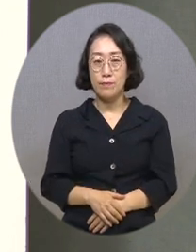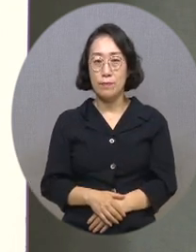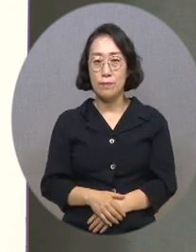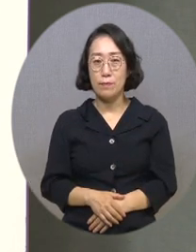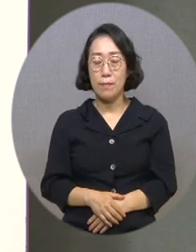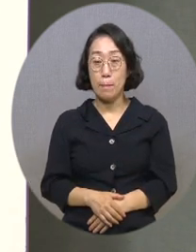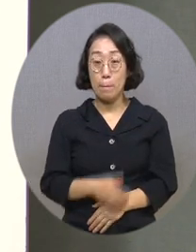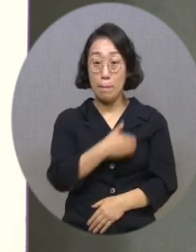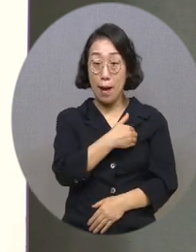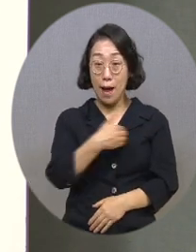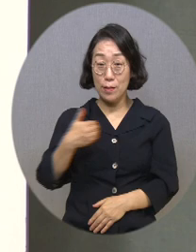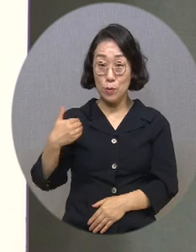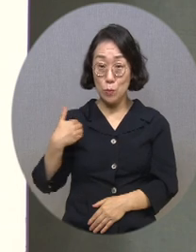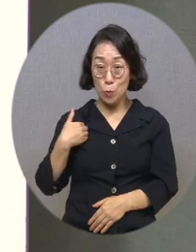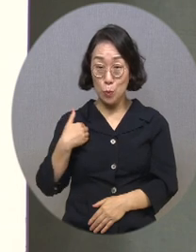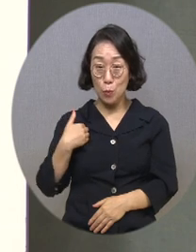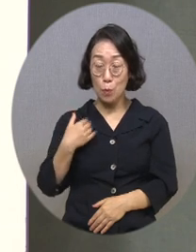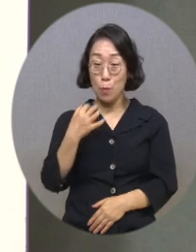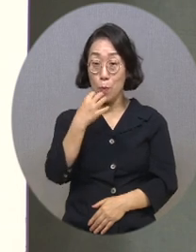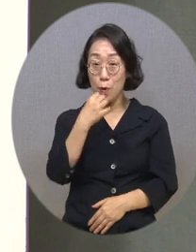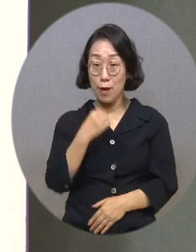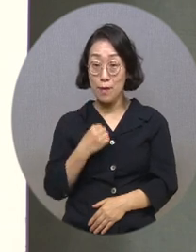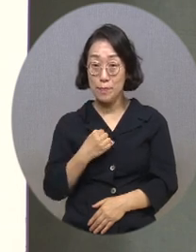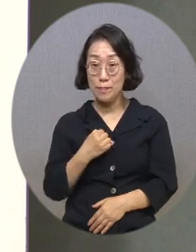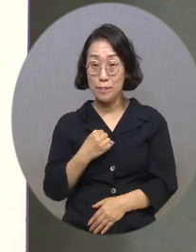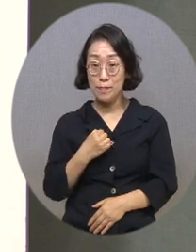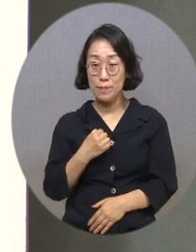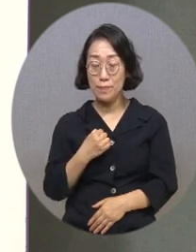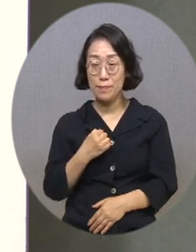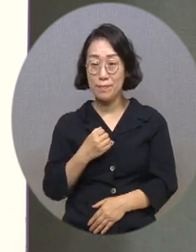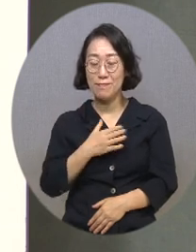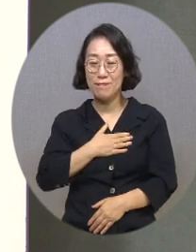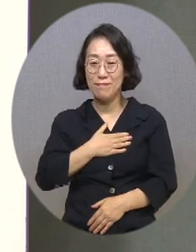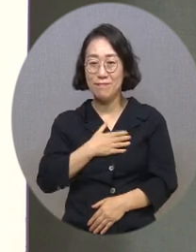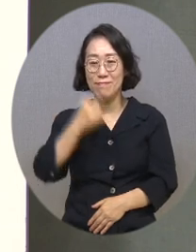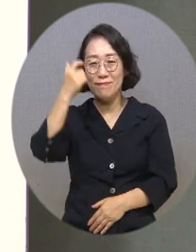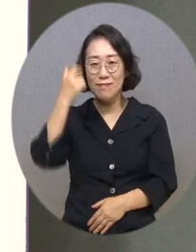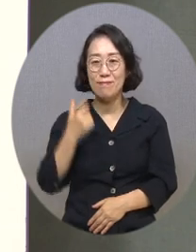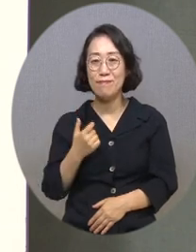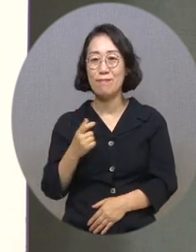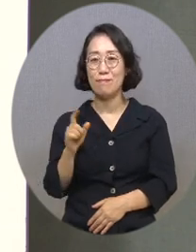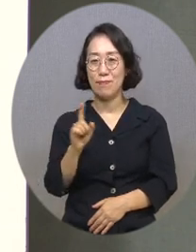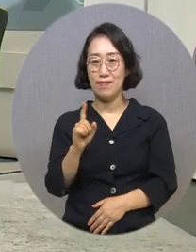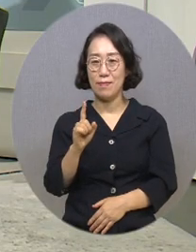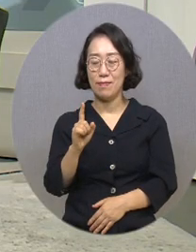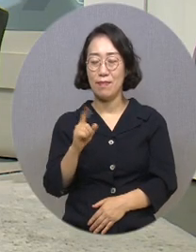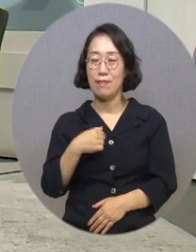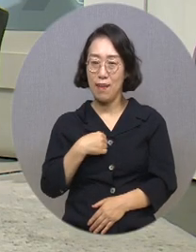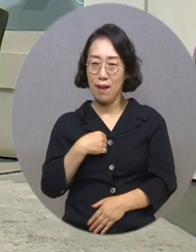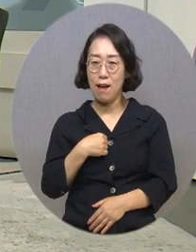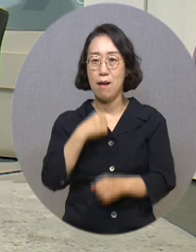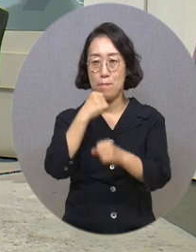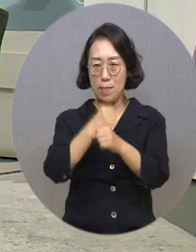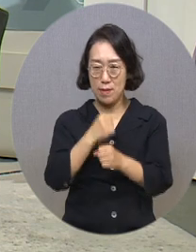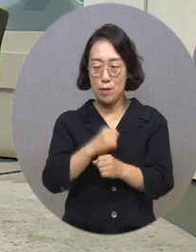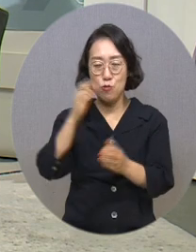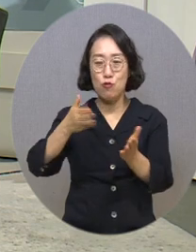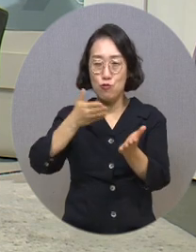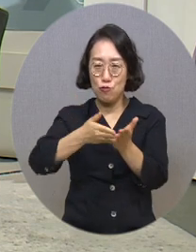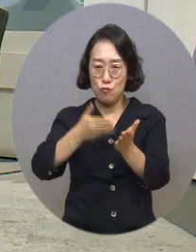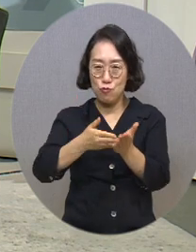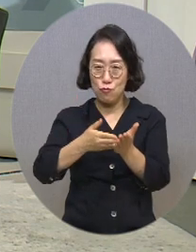보람이 그렇다고 볼 때에 그 느끼는 게 있을 거 아니에요. 그런 걸 제공해 줬을 때 어떤